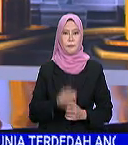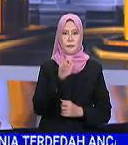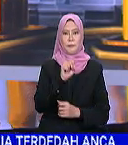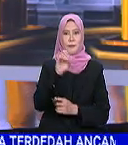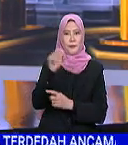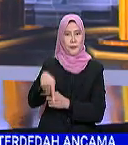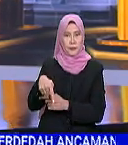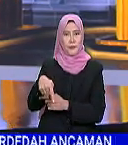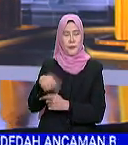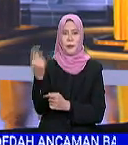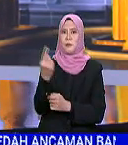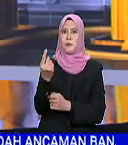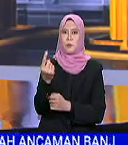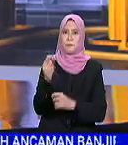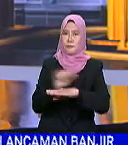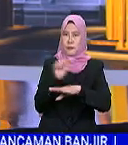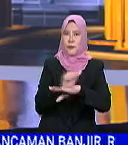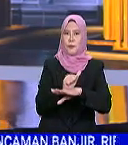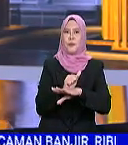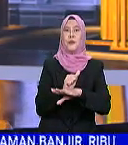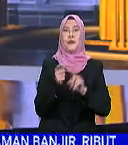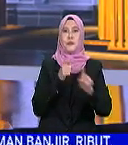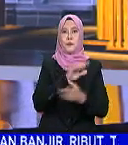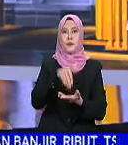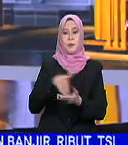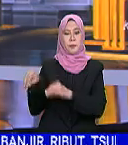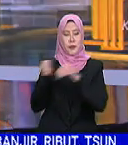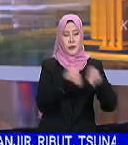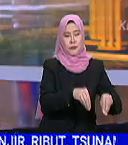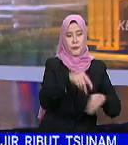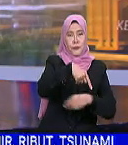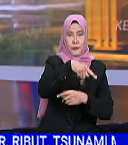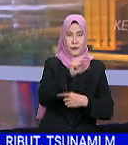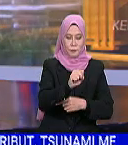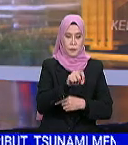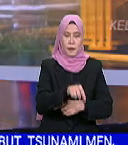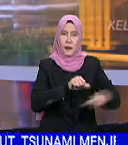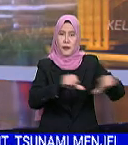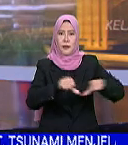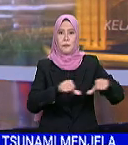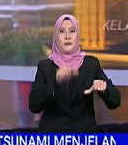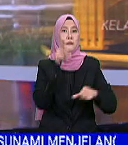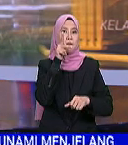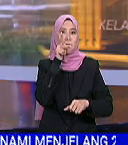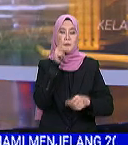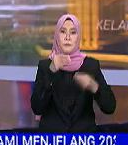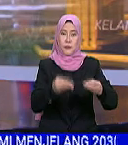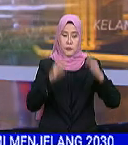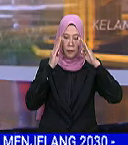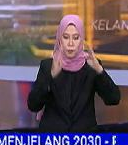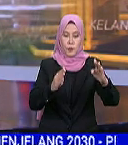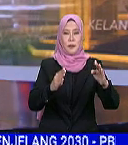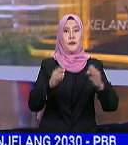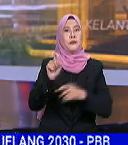Prosedur-prosedur standard SOP sentiasa diamalkan perusahaan pusat pembinaan sementara PPS yang aktif di Kedah turut diberi perhatian